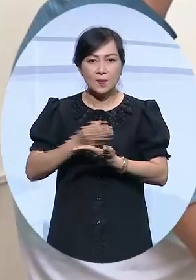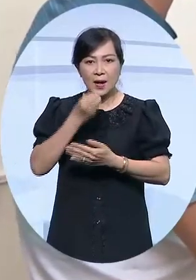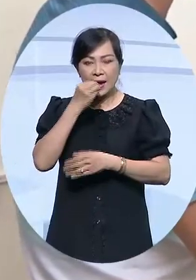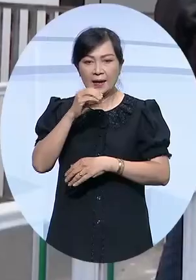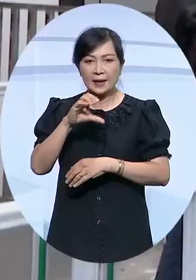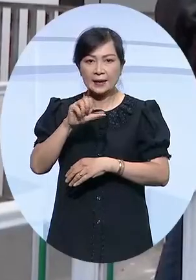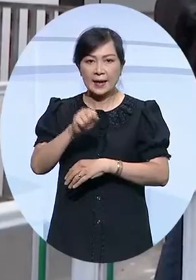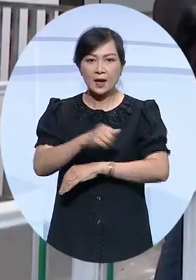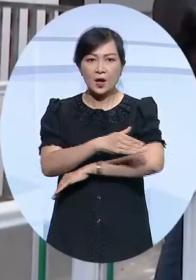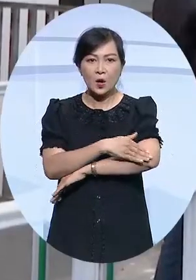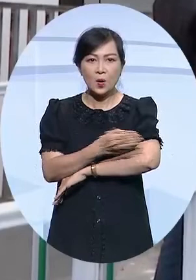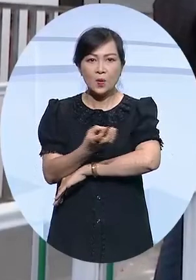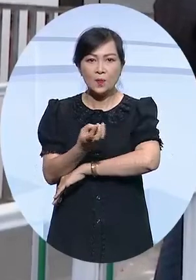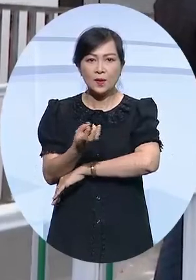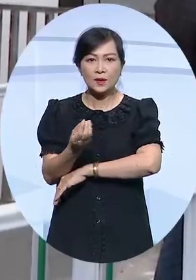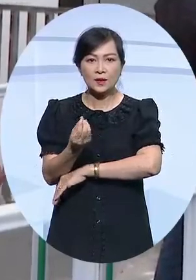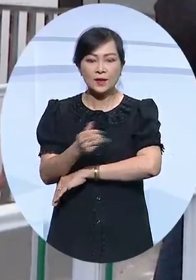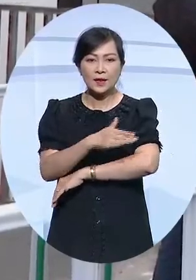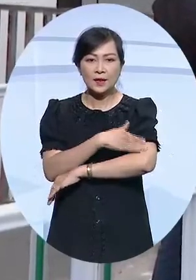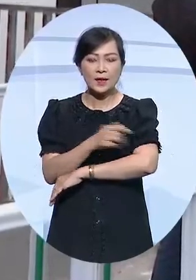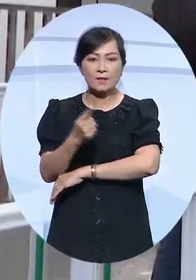ăn ca hỗ trợ vay vốn ở những kênh chính thống với lãi suất hợp lý